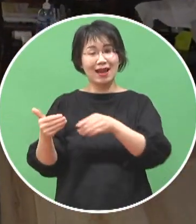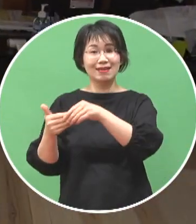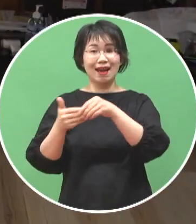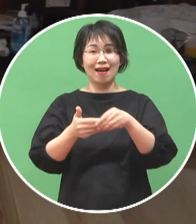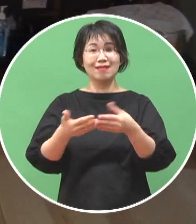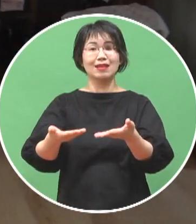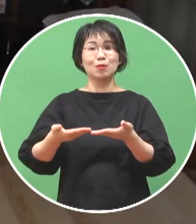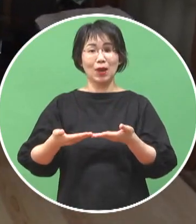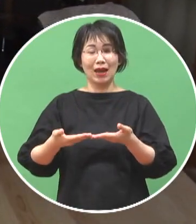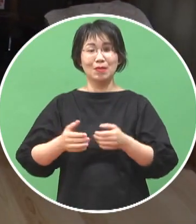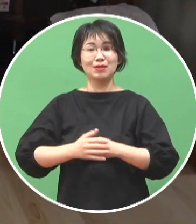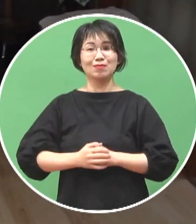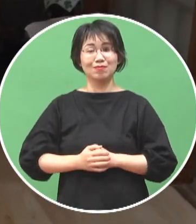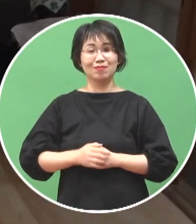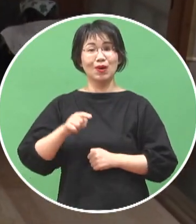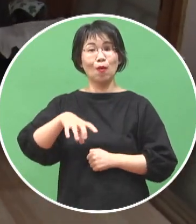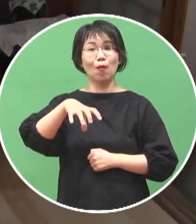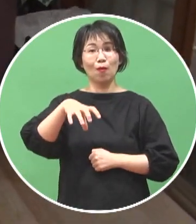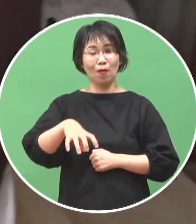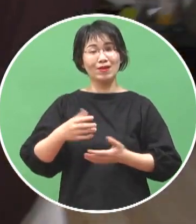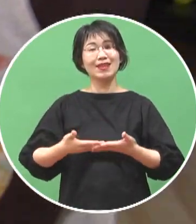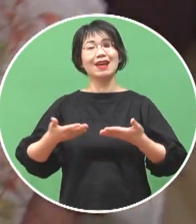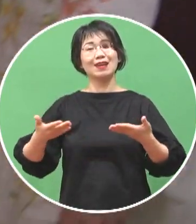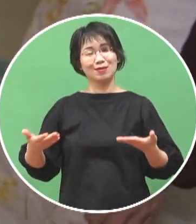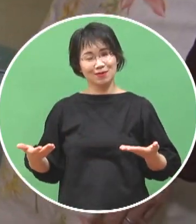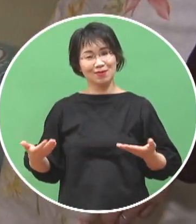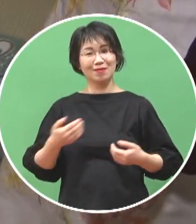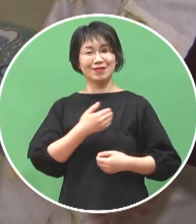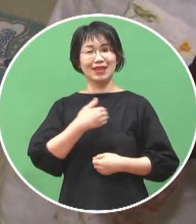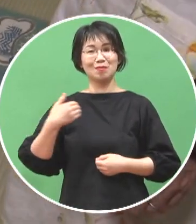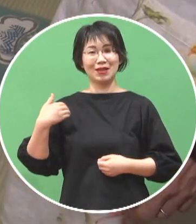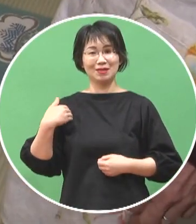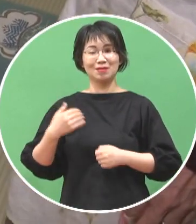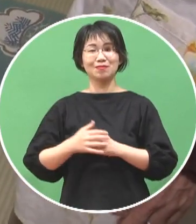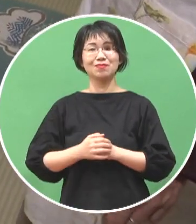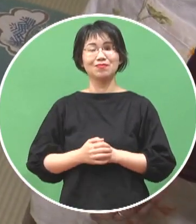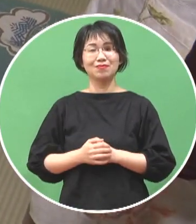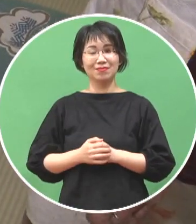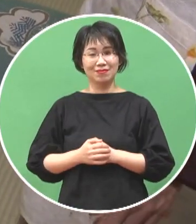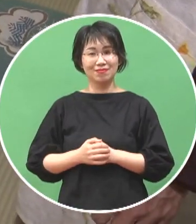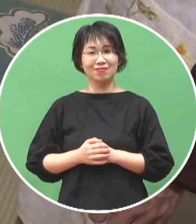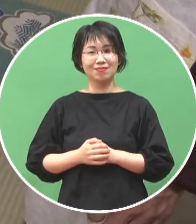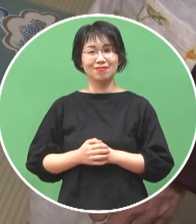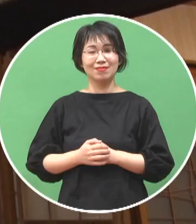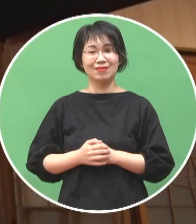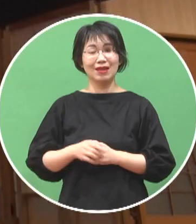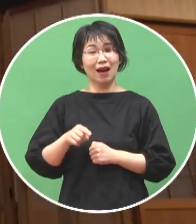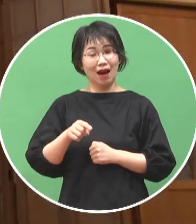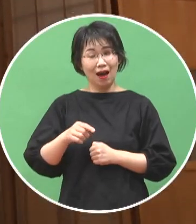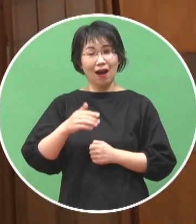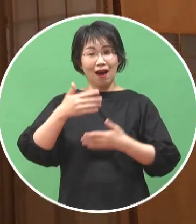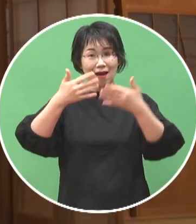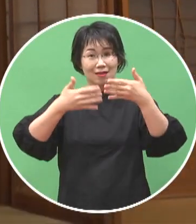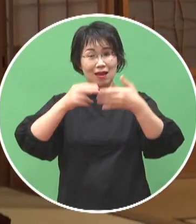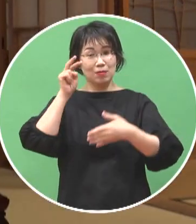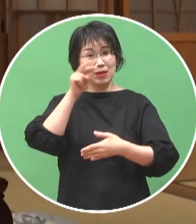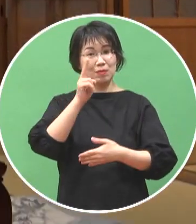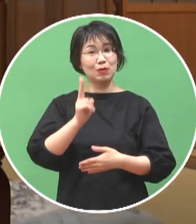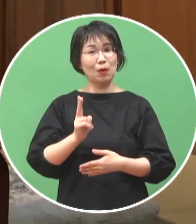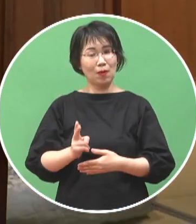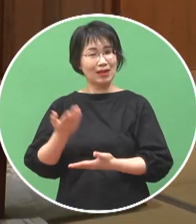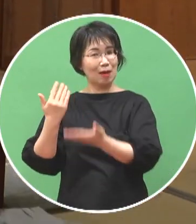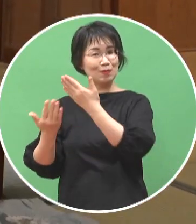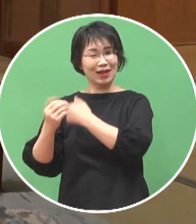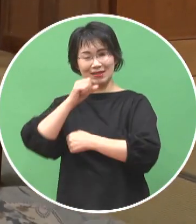ます。 こちらでくつろいでいただけます。 いや、なんかこう本当にテレビで見るような昔の